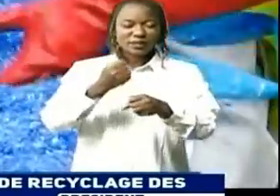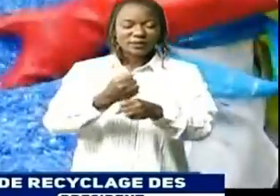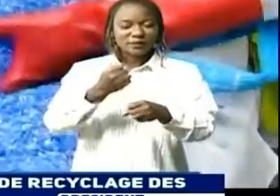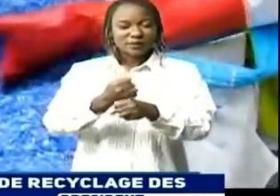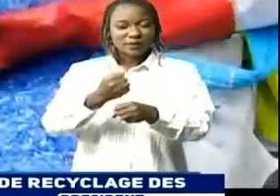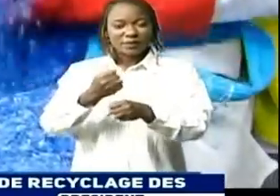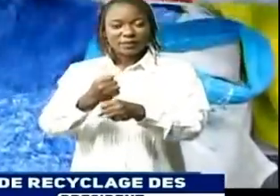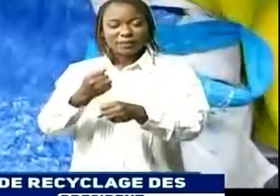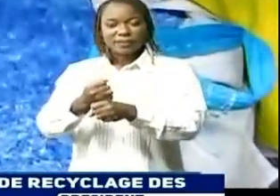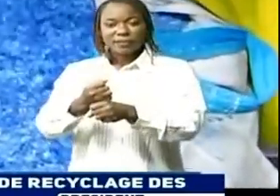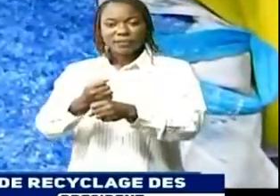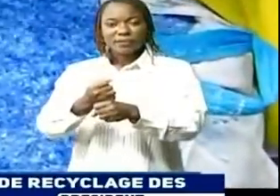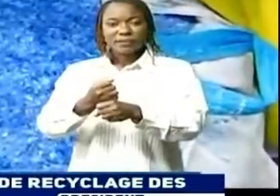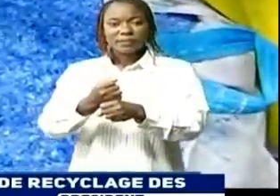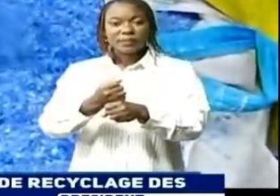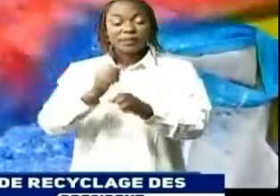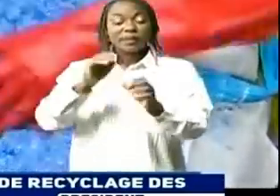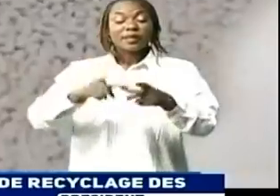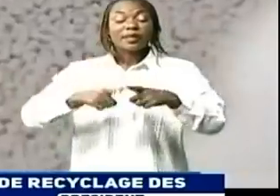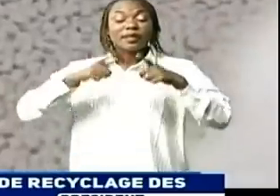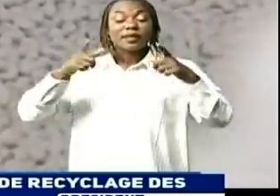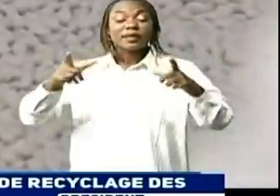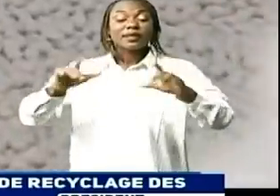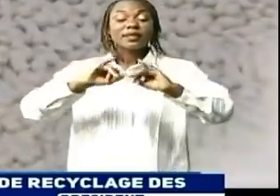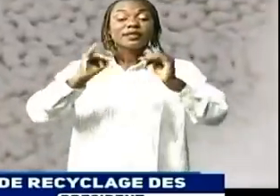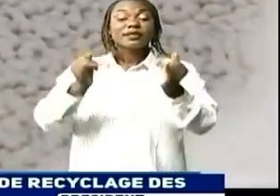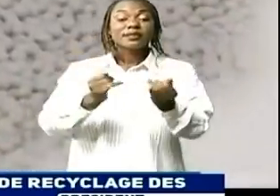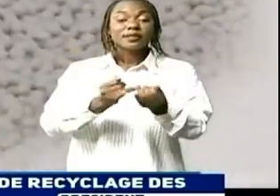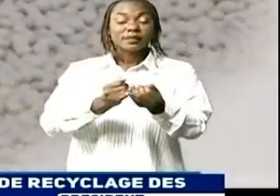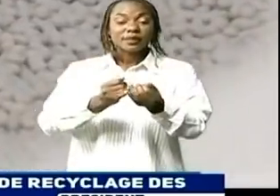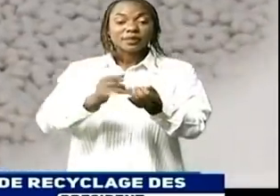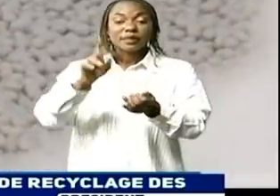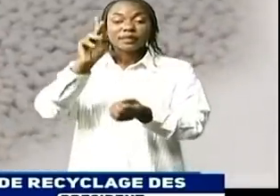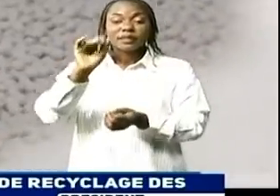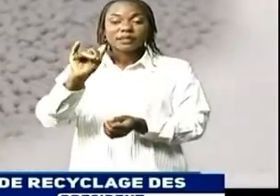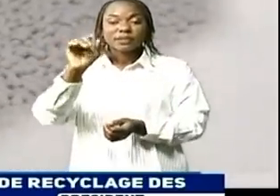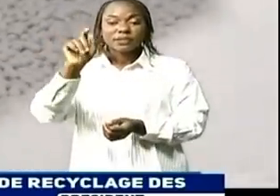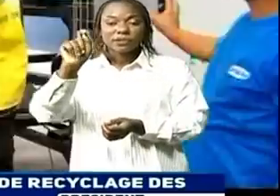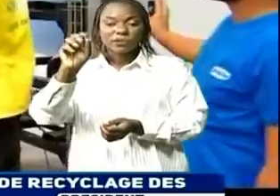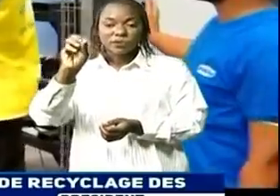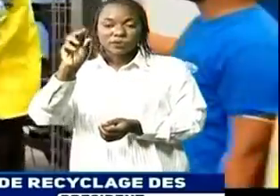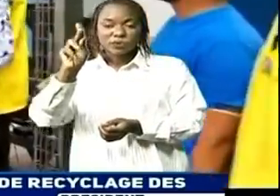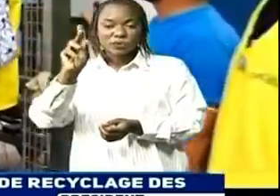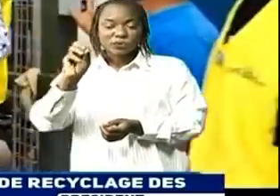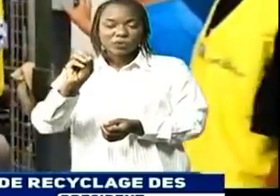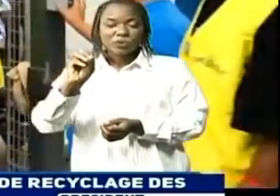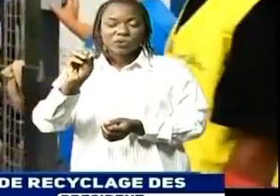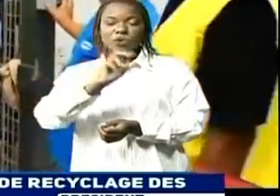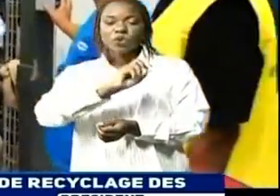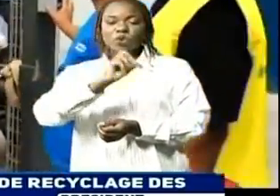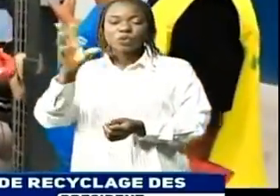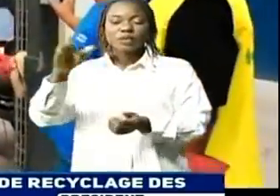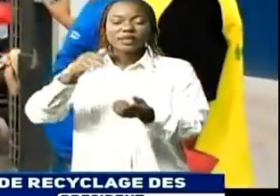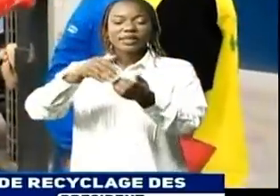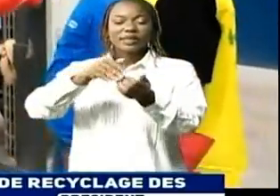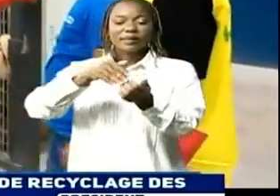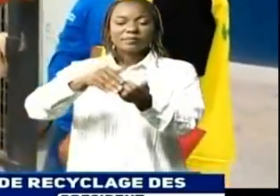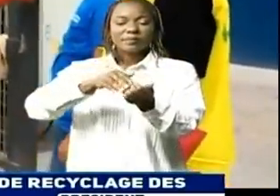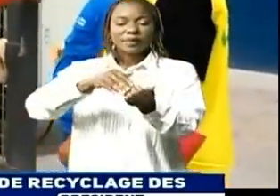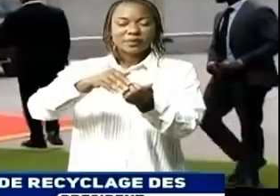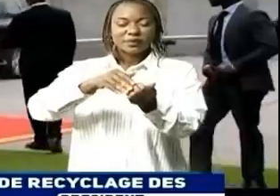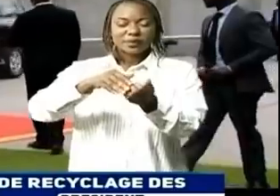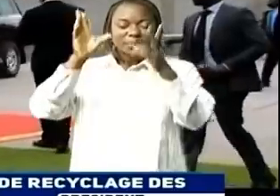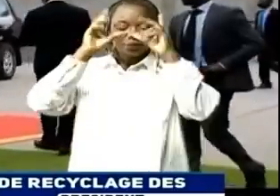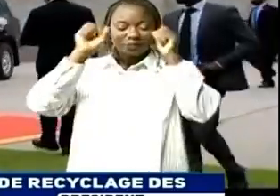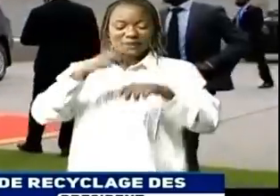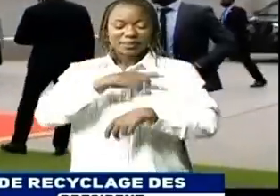que s'assigne la grande usine Kintoko Okeplast de recyclage des bouteilles plastiques. Cette usine que le président